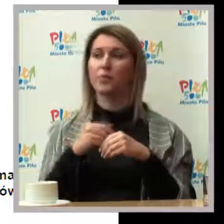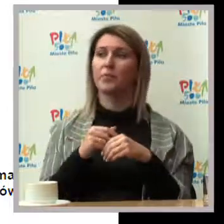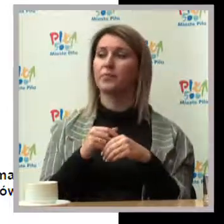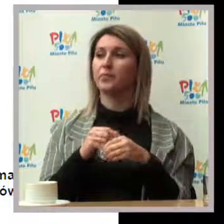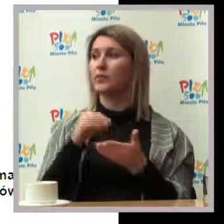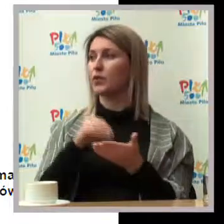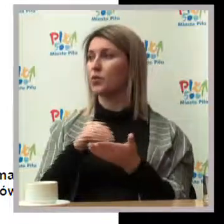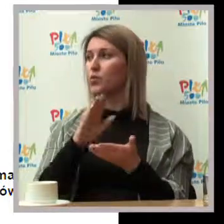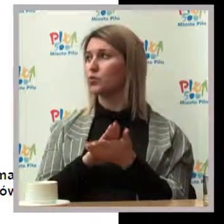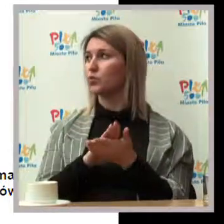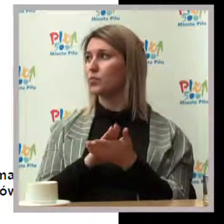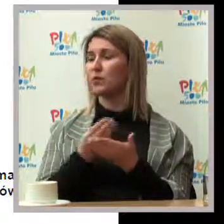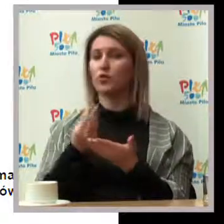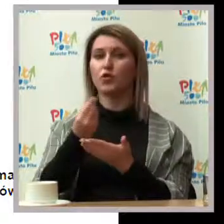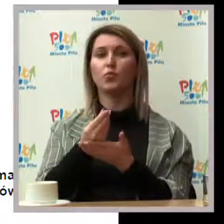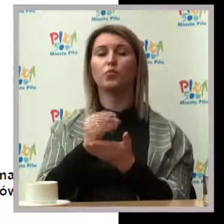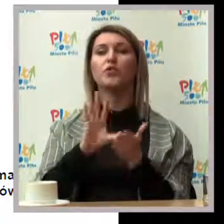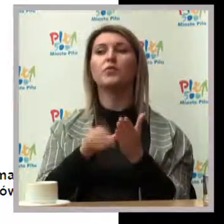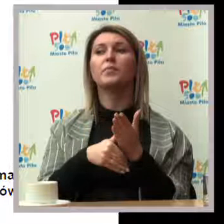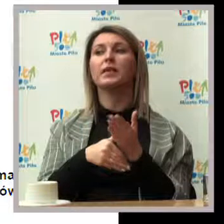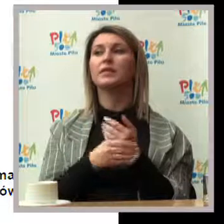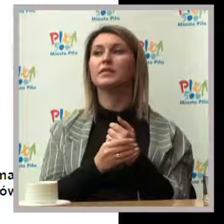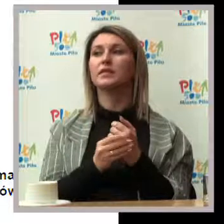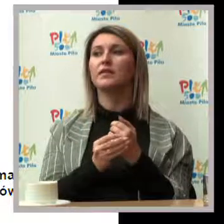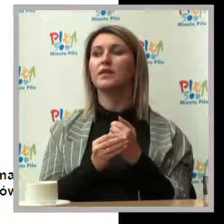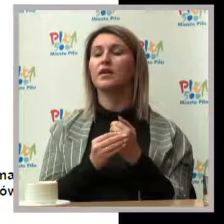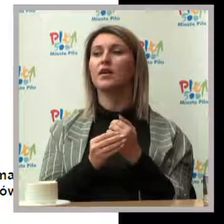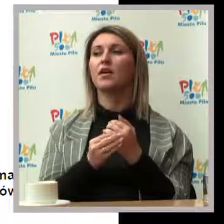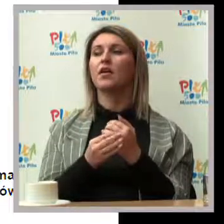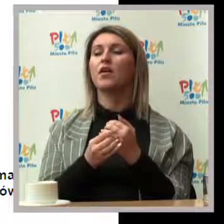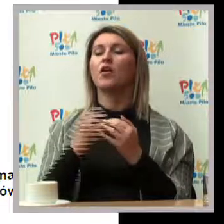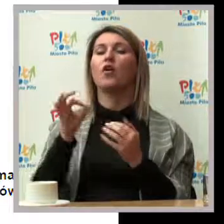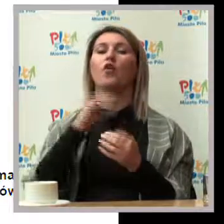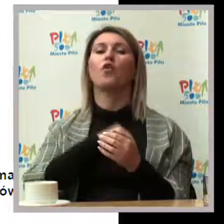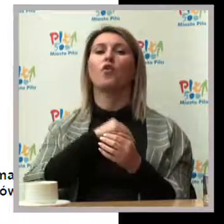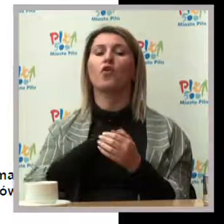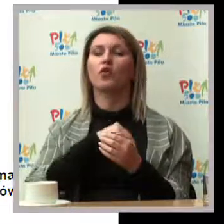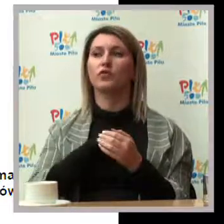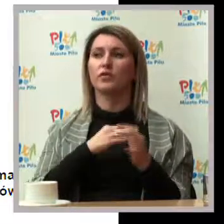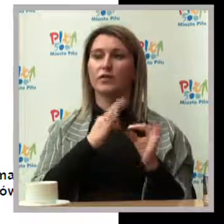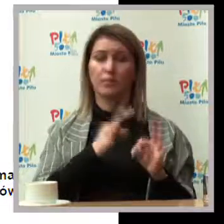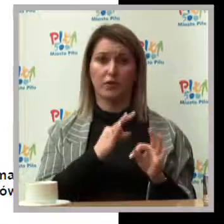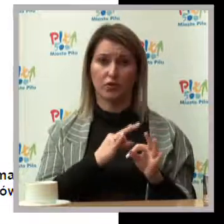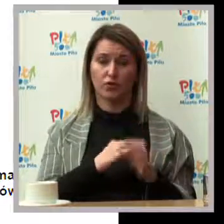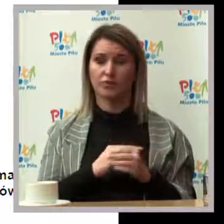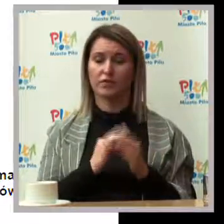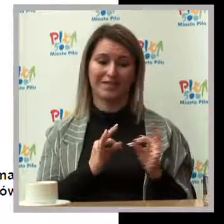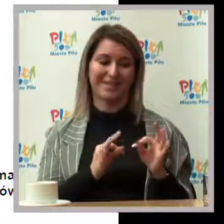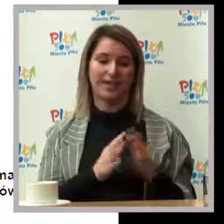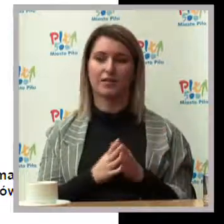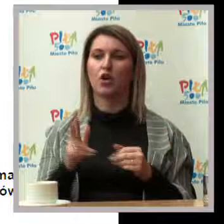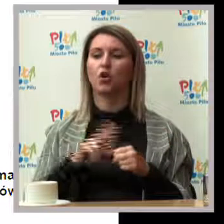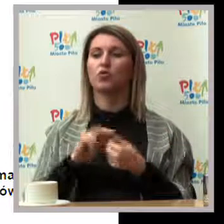uzupełnić budżet miasta w zakresie dochodów bieżących, podkreślę, bardzo ważnych dochodów bieżących, które są kluczowe dla